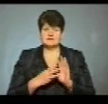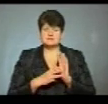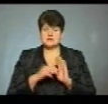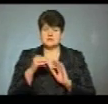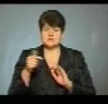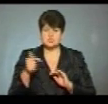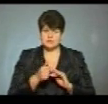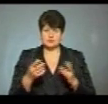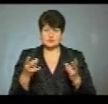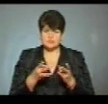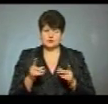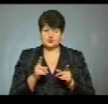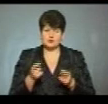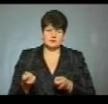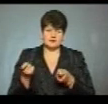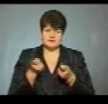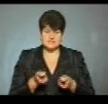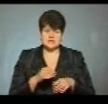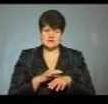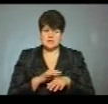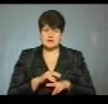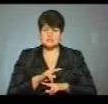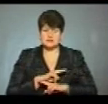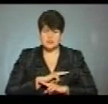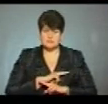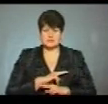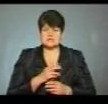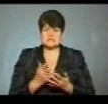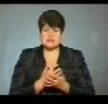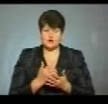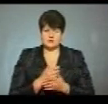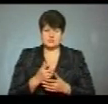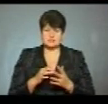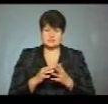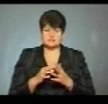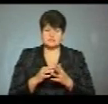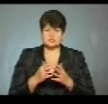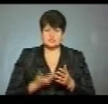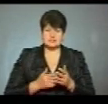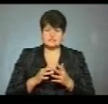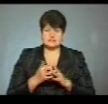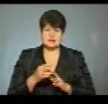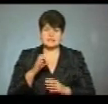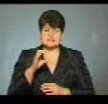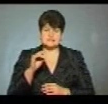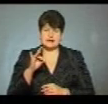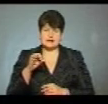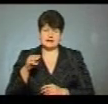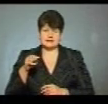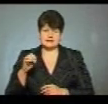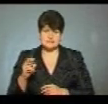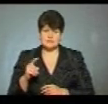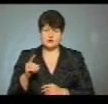Тисяч гривень потрібно, щоб привезти тіла загиблих з Польщі заробітчан, жителів села Серетець Зборівського району Тернопільської